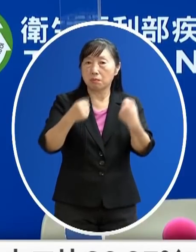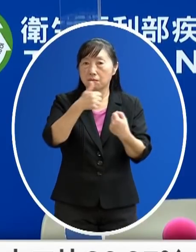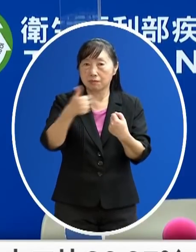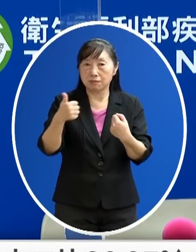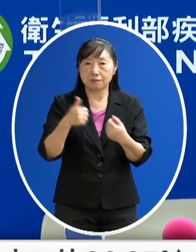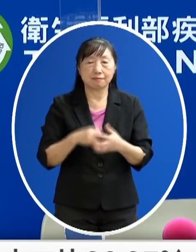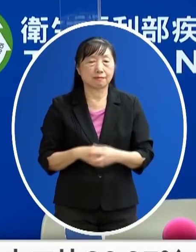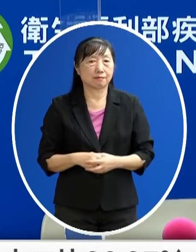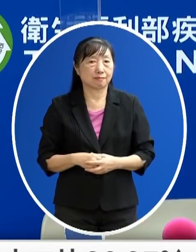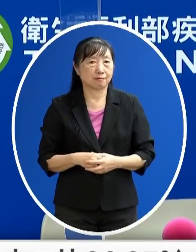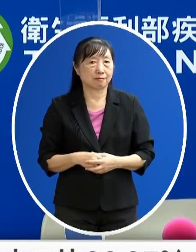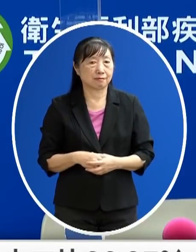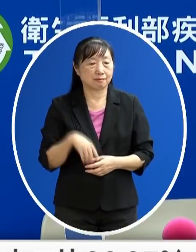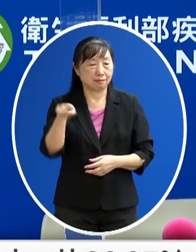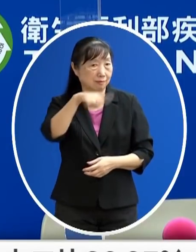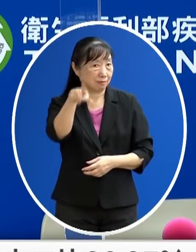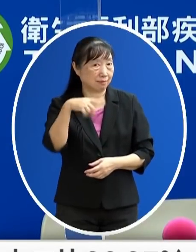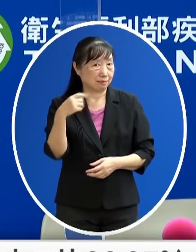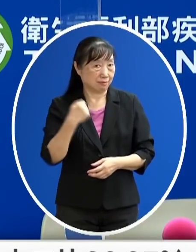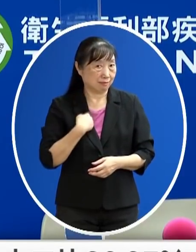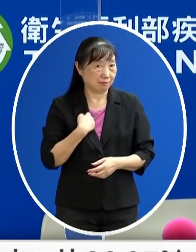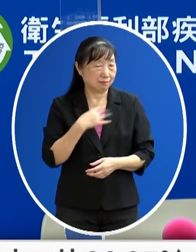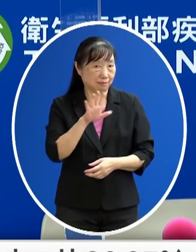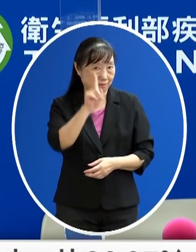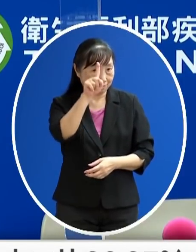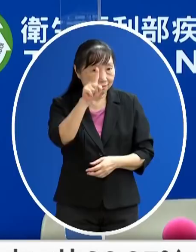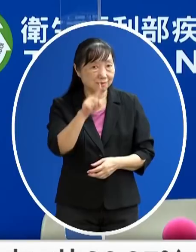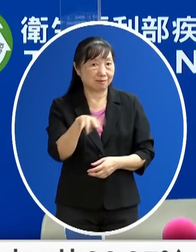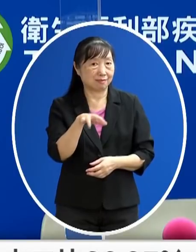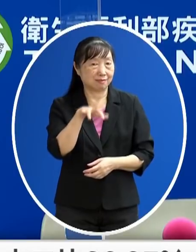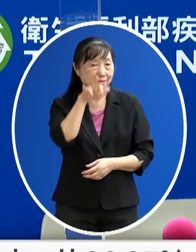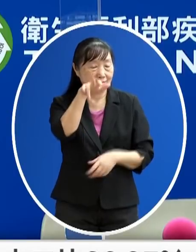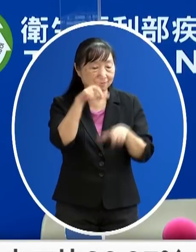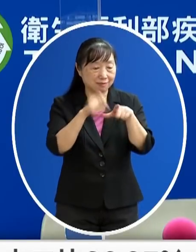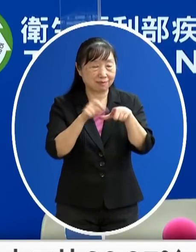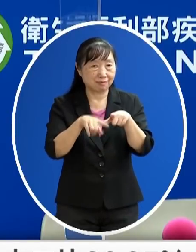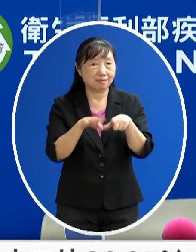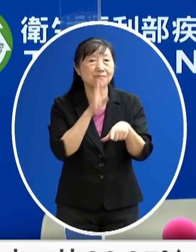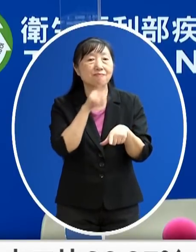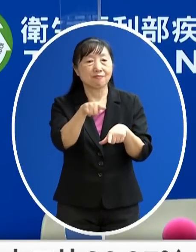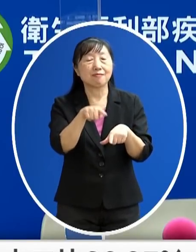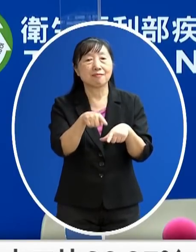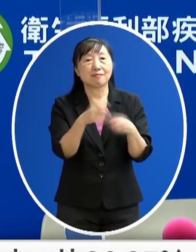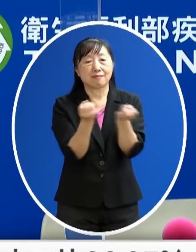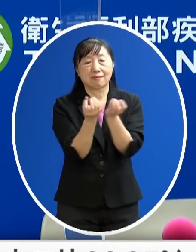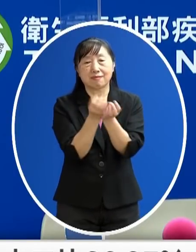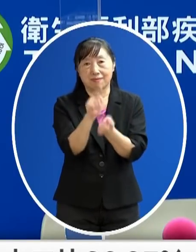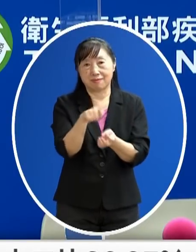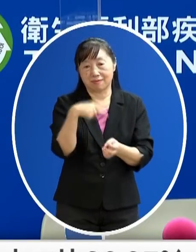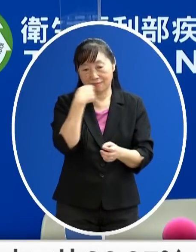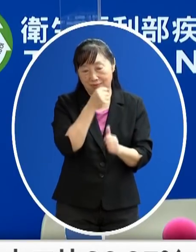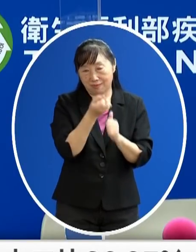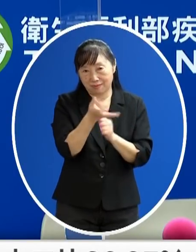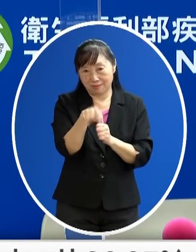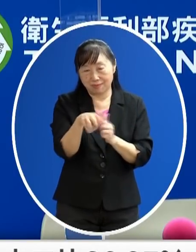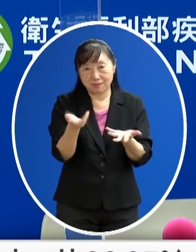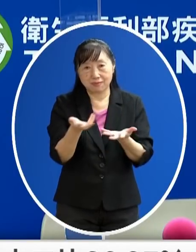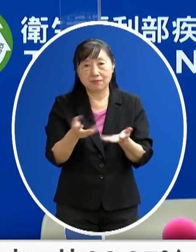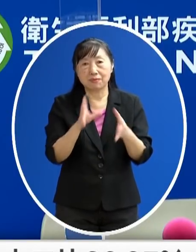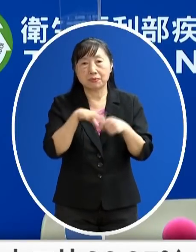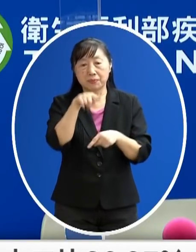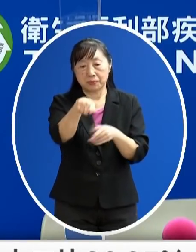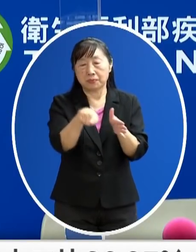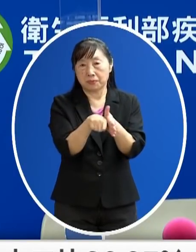是大家都知道有一家航空公司那传到本土的案例，所以在那个时候我们